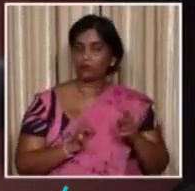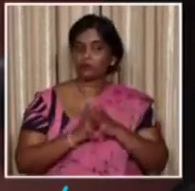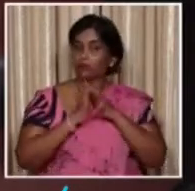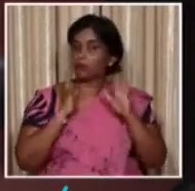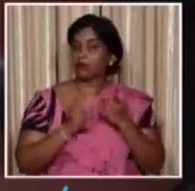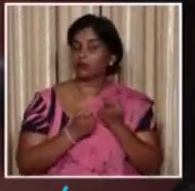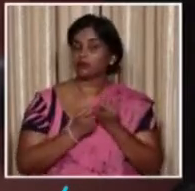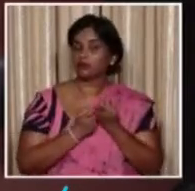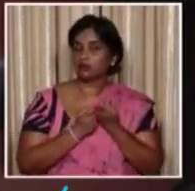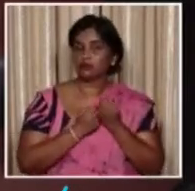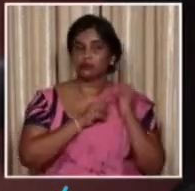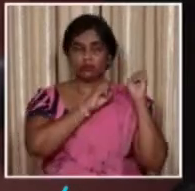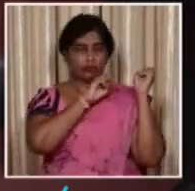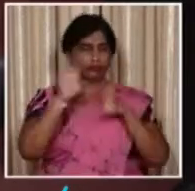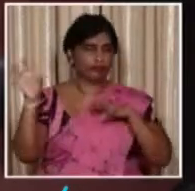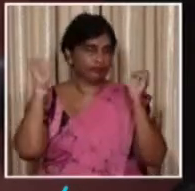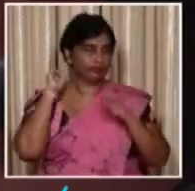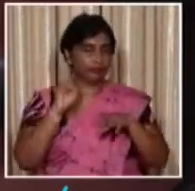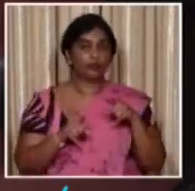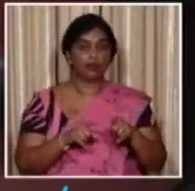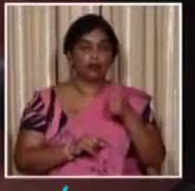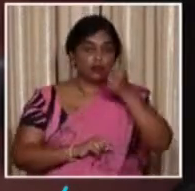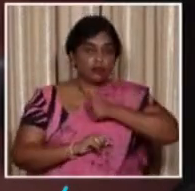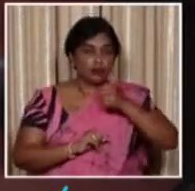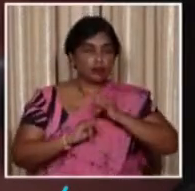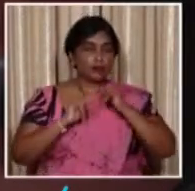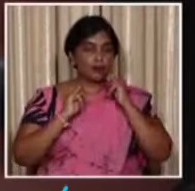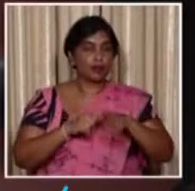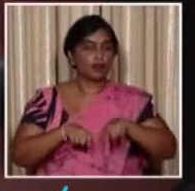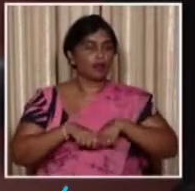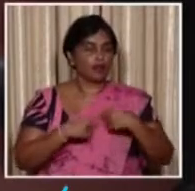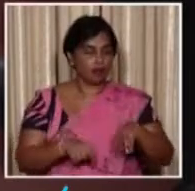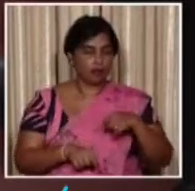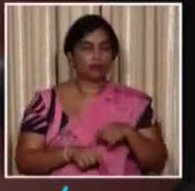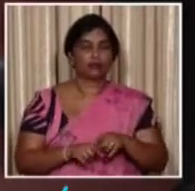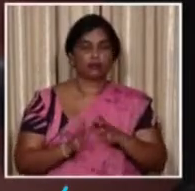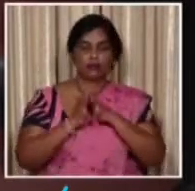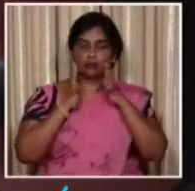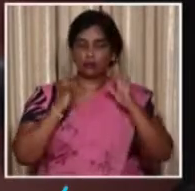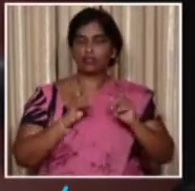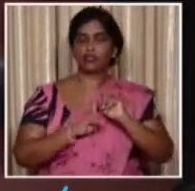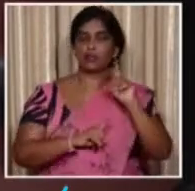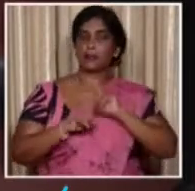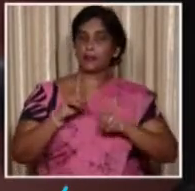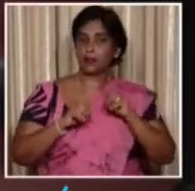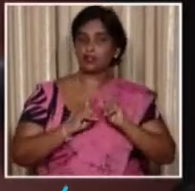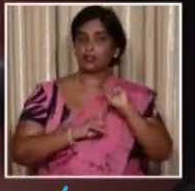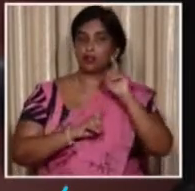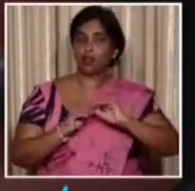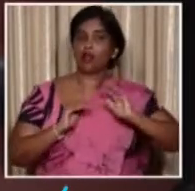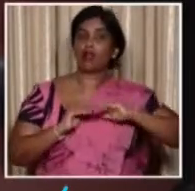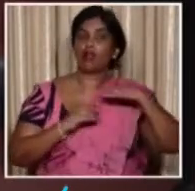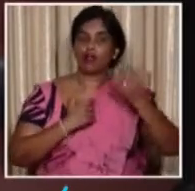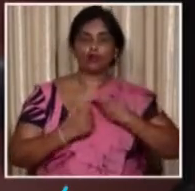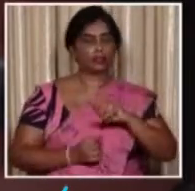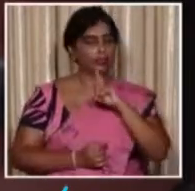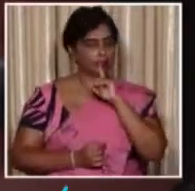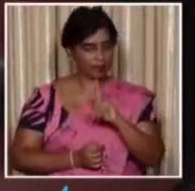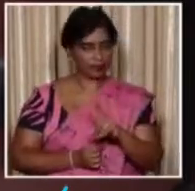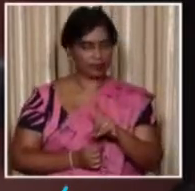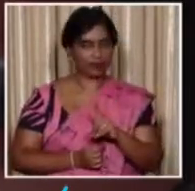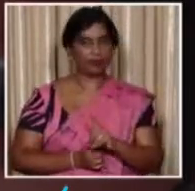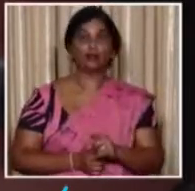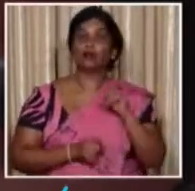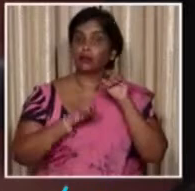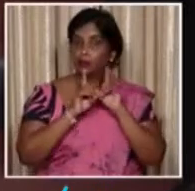මුදල් කන්දරා ගලාගෙන ආවට පස්සේ ඒකේ වංචා දූෂණ නාස්ති පිළිබඳව ඇතිතරම් මේ පාර්ලිමේන්තුවේ පිටතත් අපි කියලා තියෙනවා.